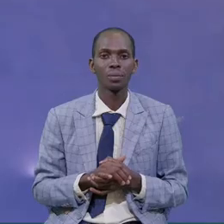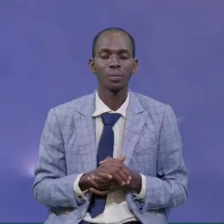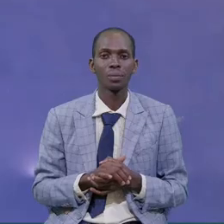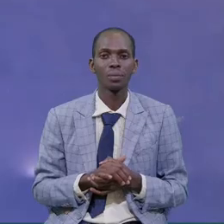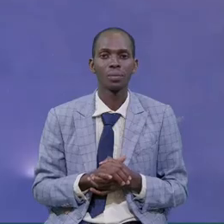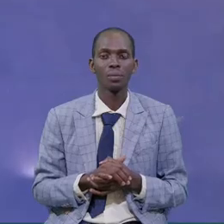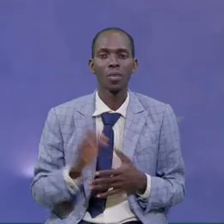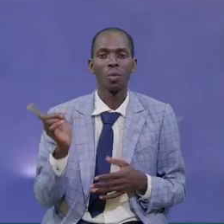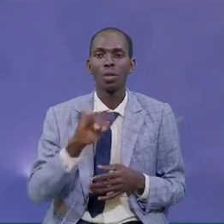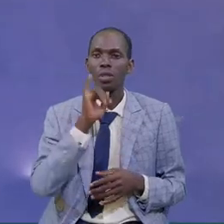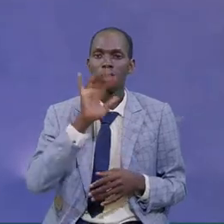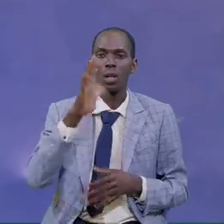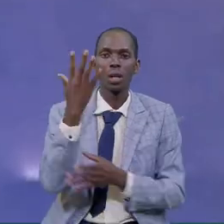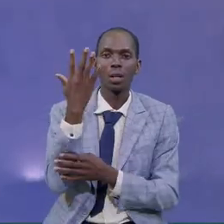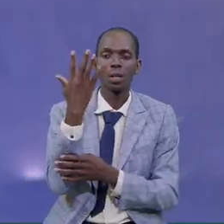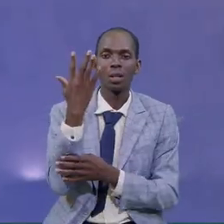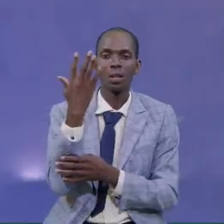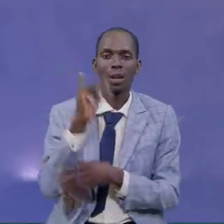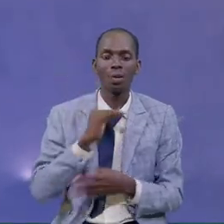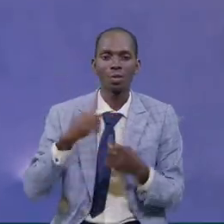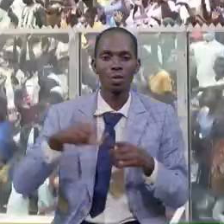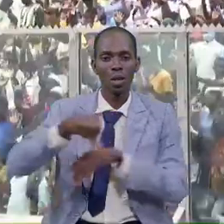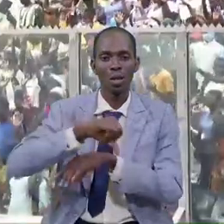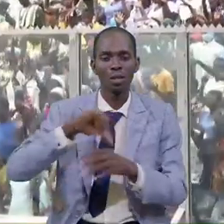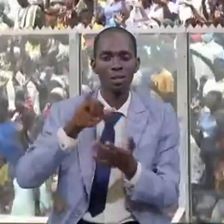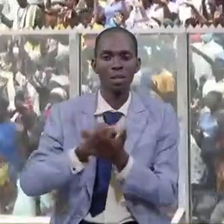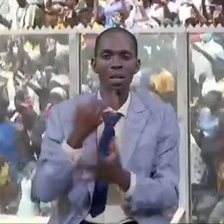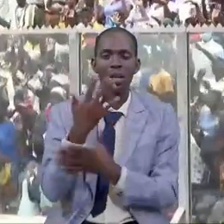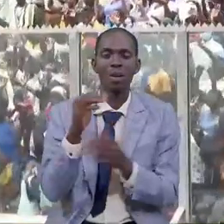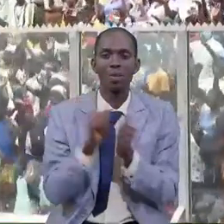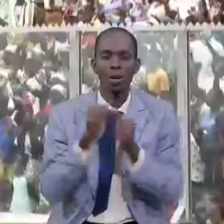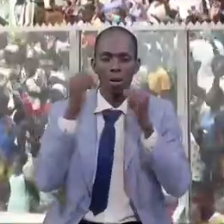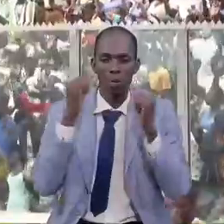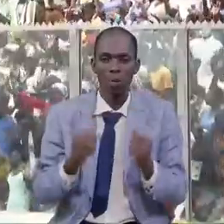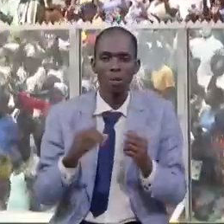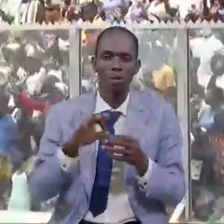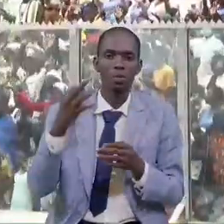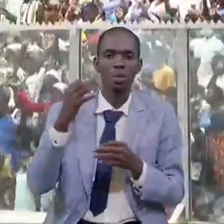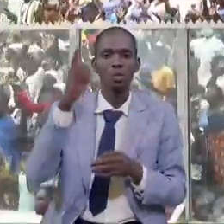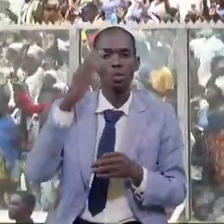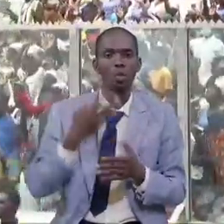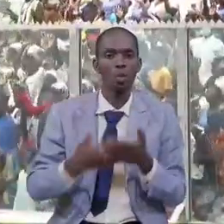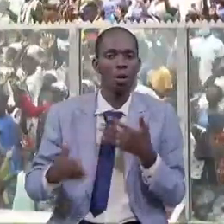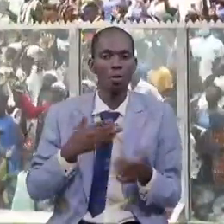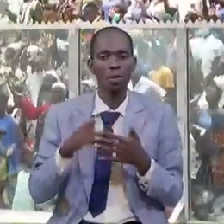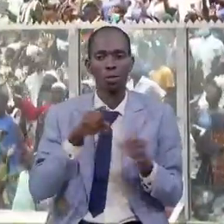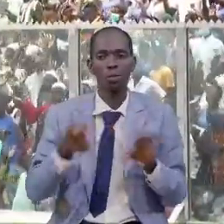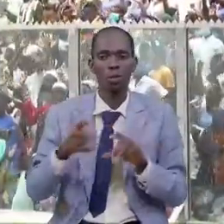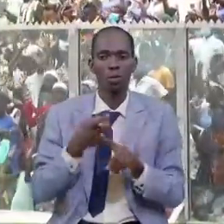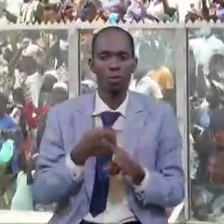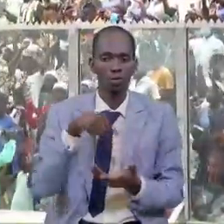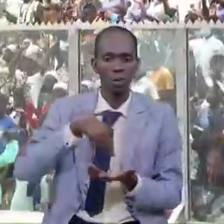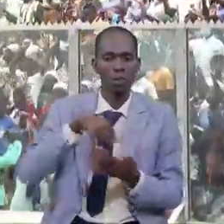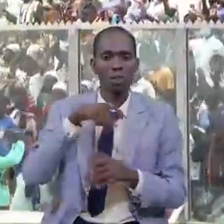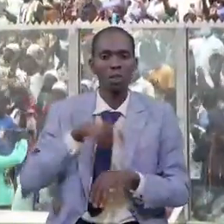Où est ta main? Je vais oindre ces mains-là par la puissance du Seigneur. Tout ce que tu feras de ce jour avec